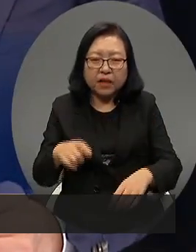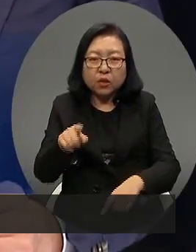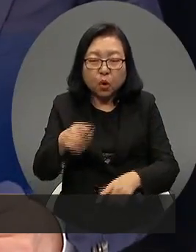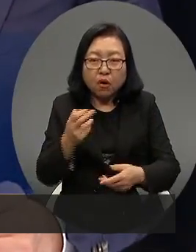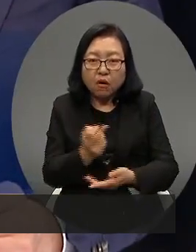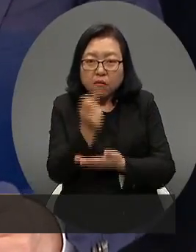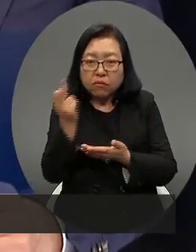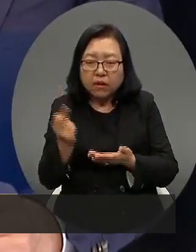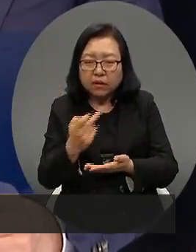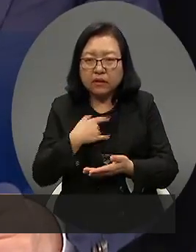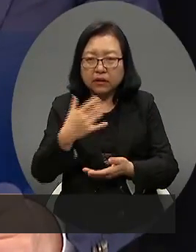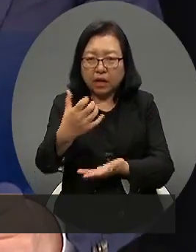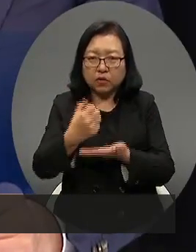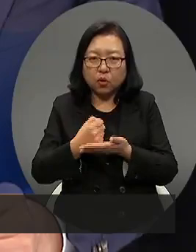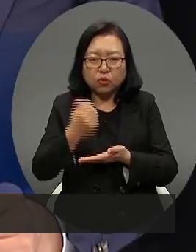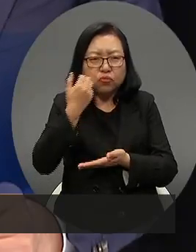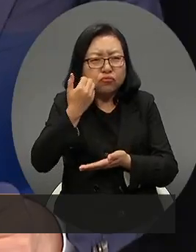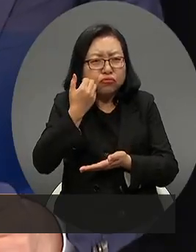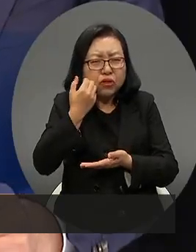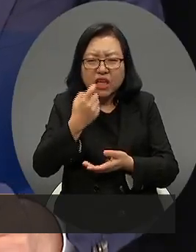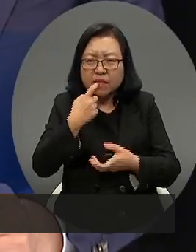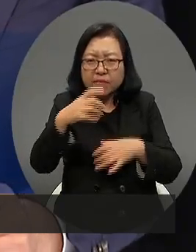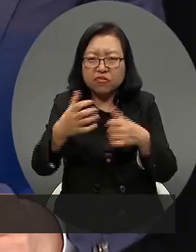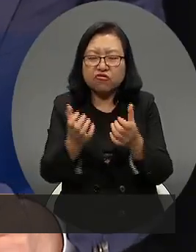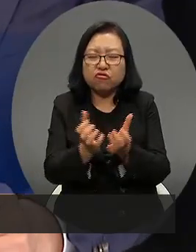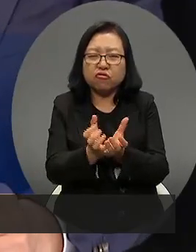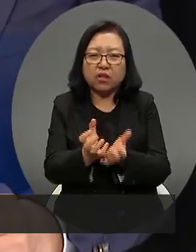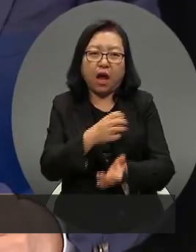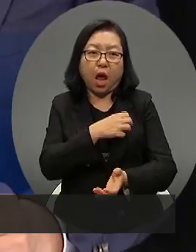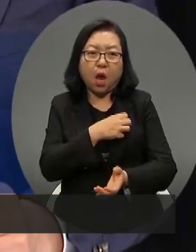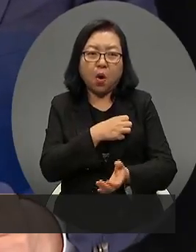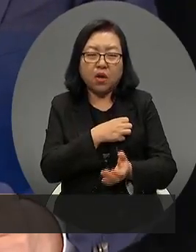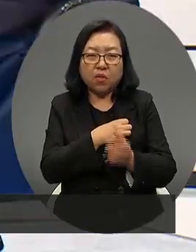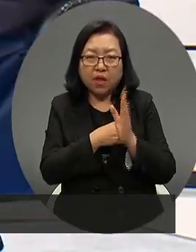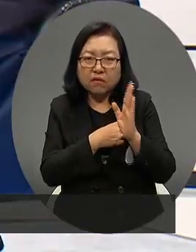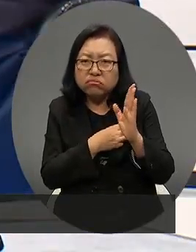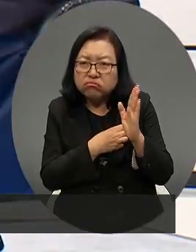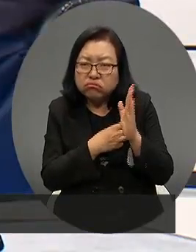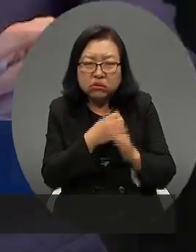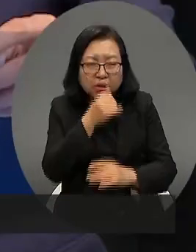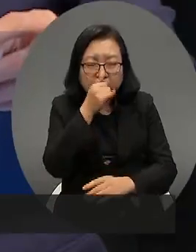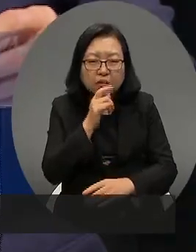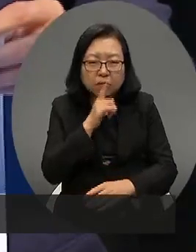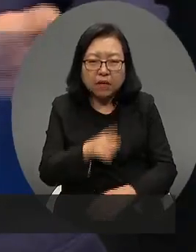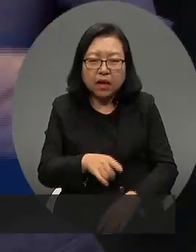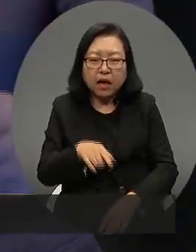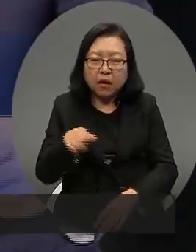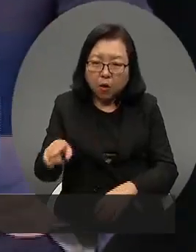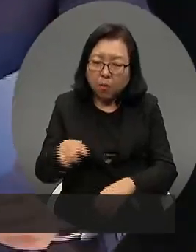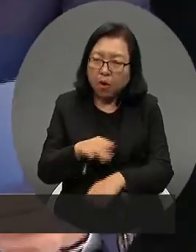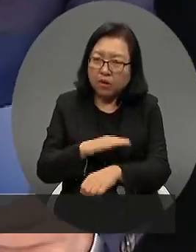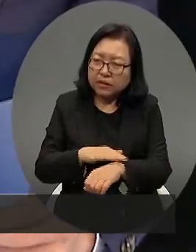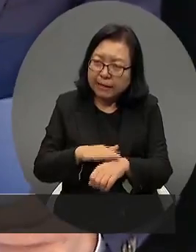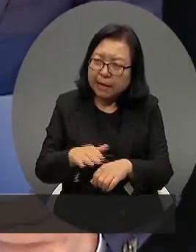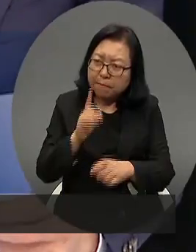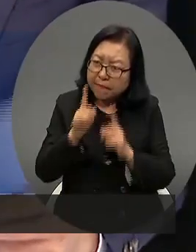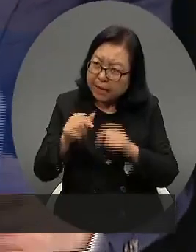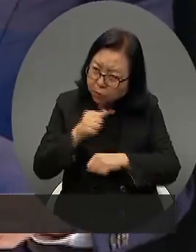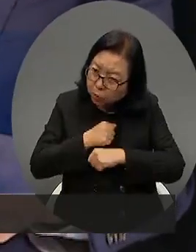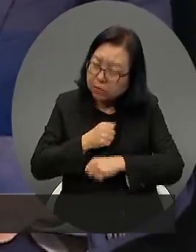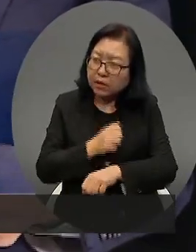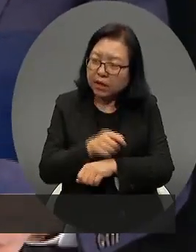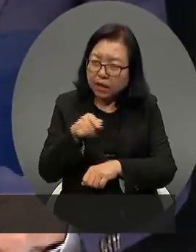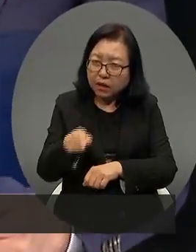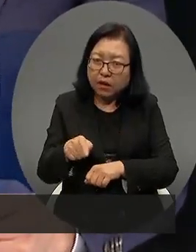민주당 아 책임당원 이었다는 그런 이야기가 있거든요 자 말씀하셔야 됩니다 그걸 가져오신 분이